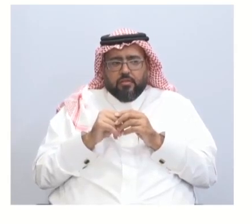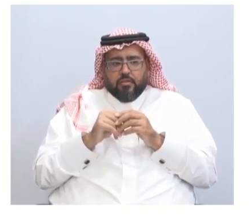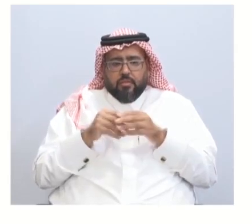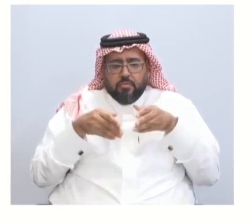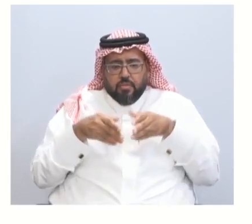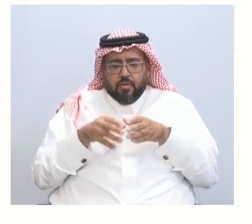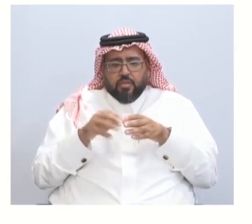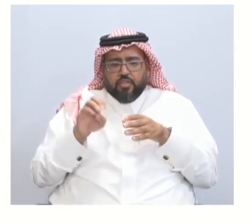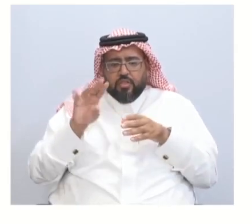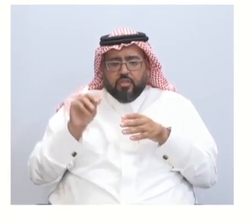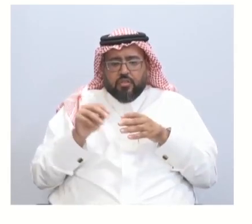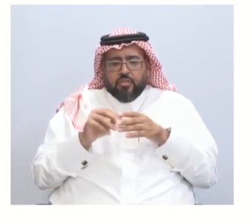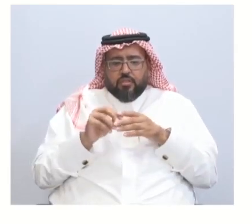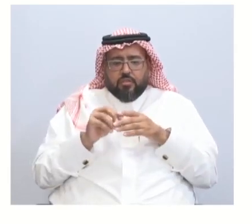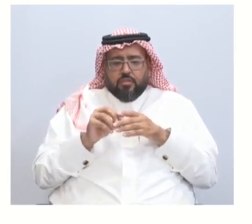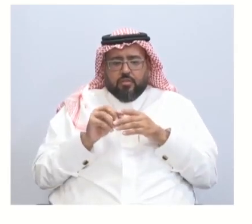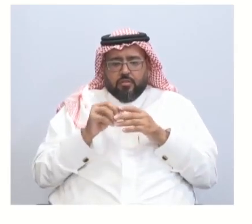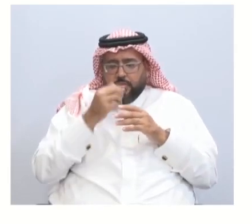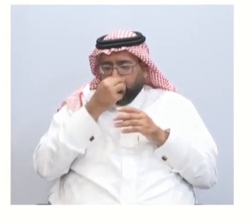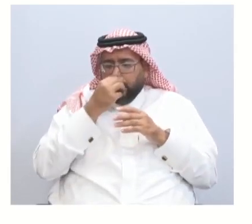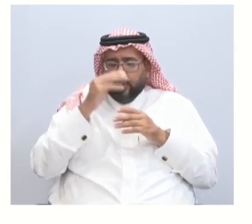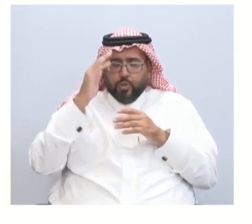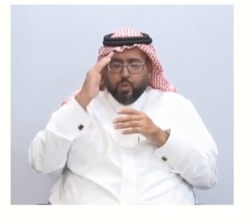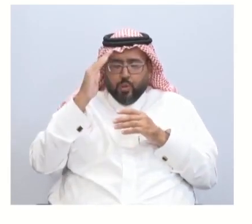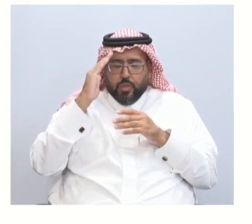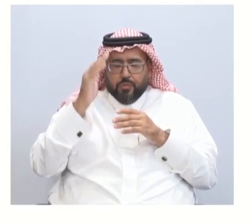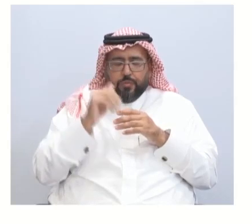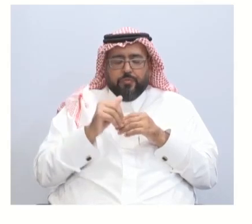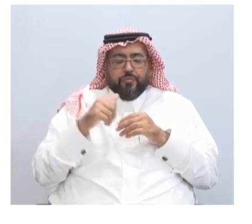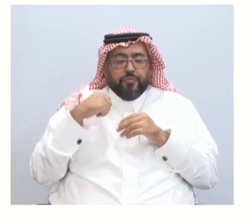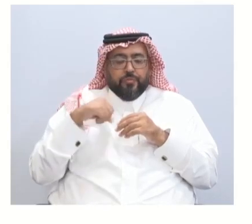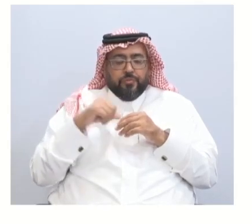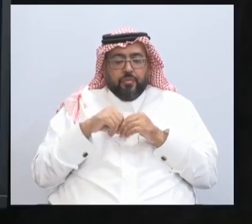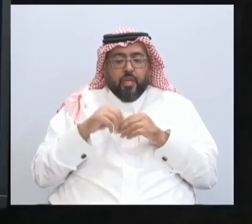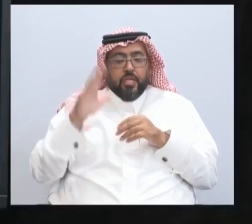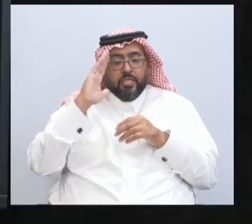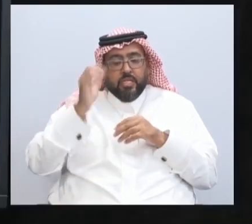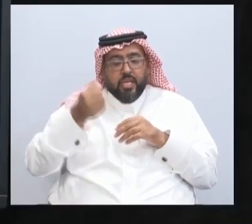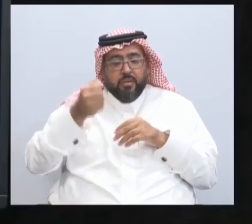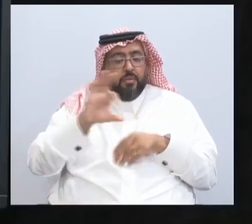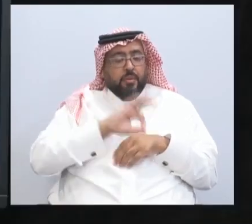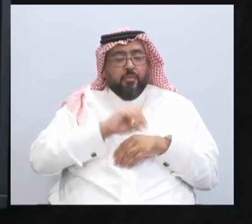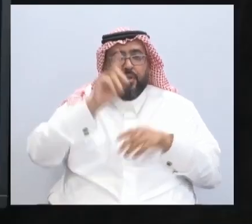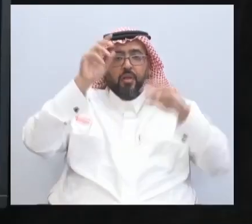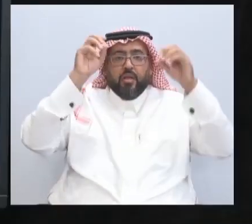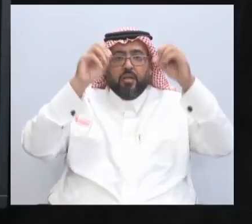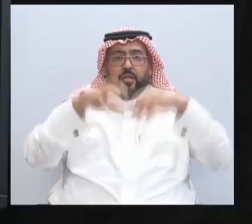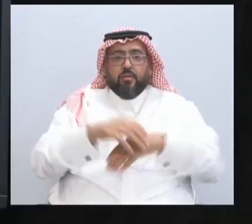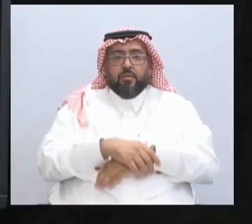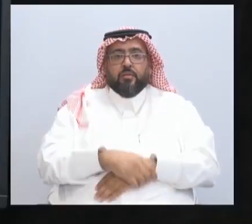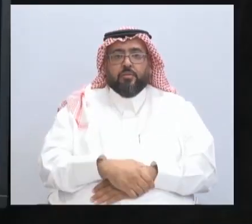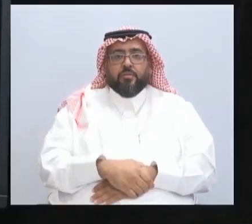من خلال جهاز السونار شكرا لكم اعزائي الطلبه والسلام عليكم ورحمه